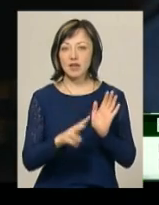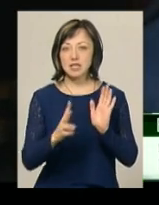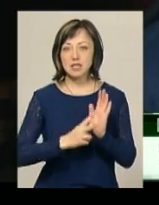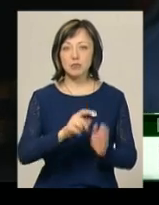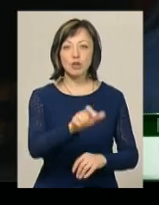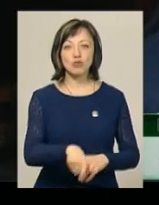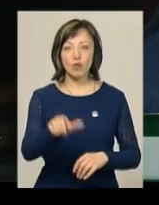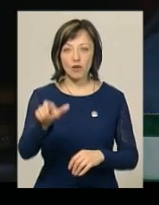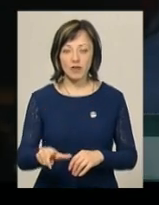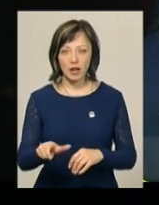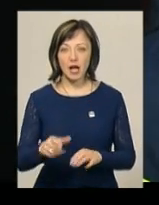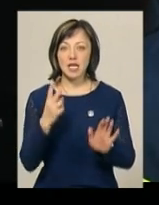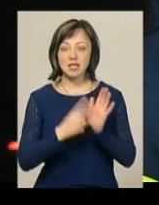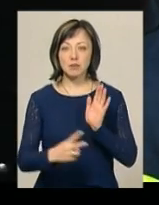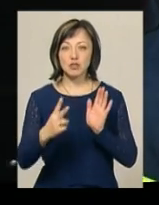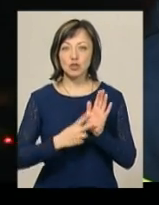чоловік,